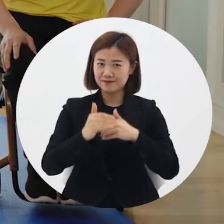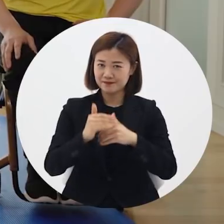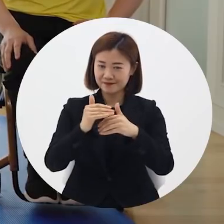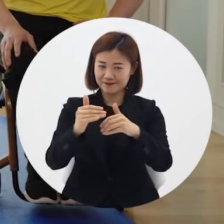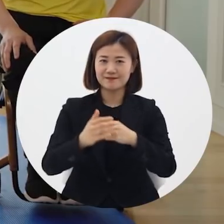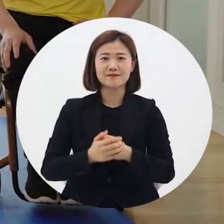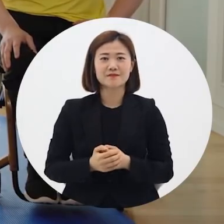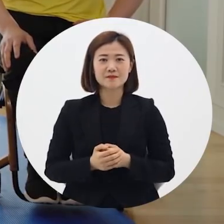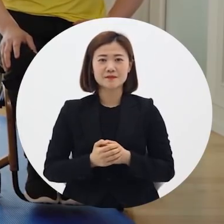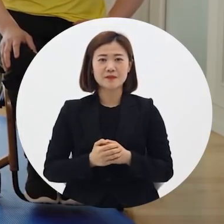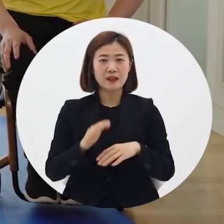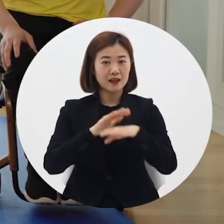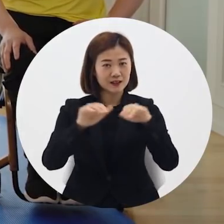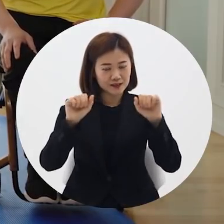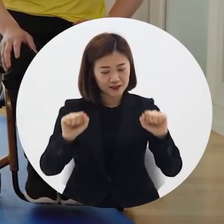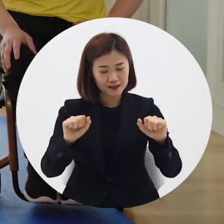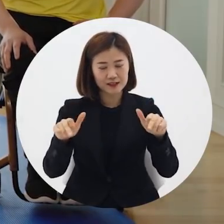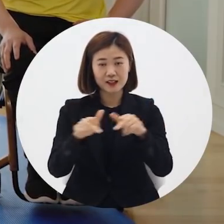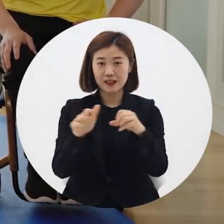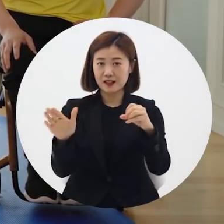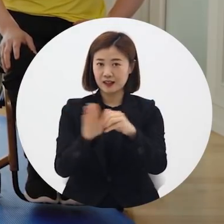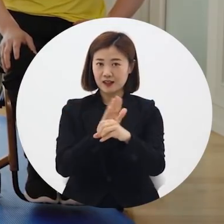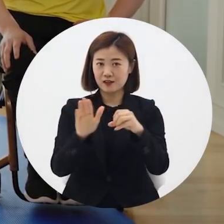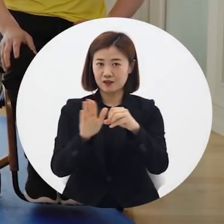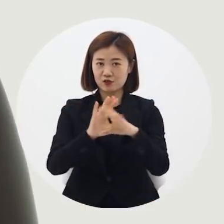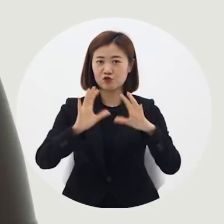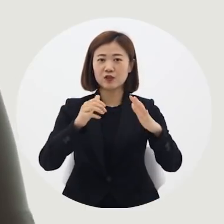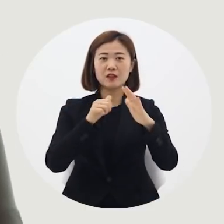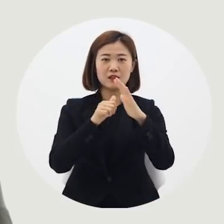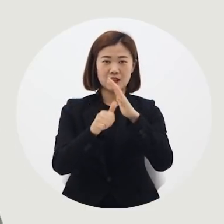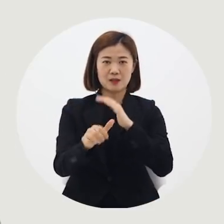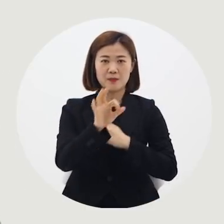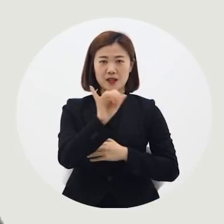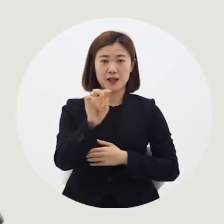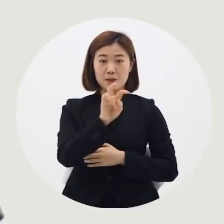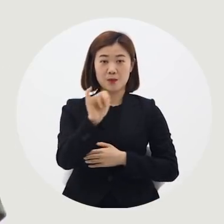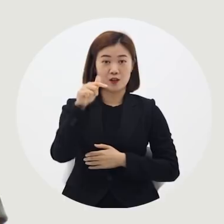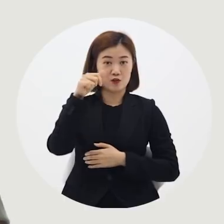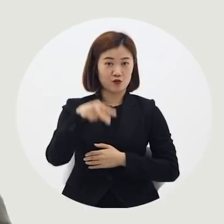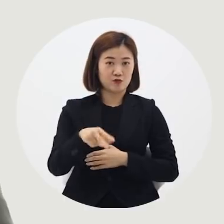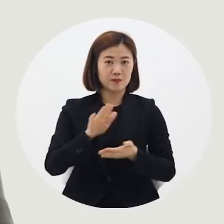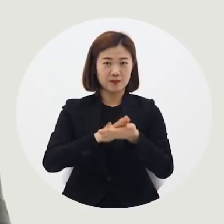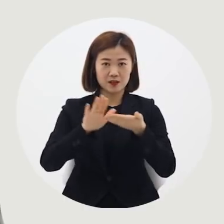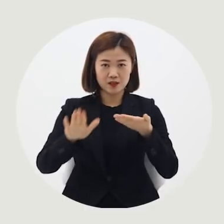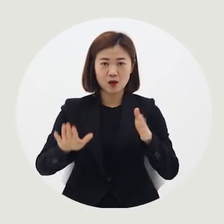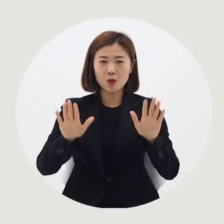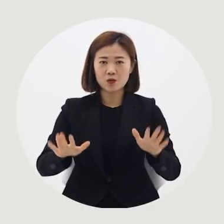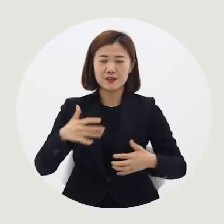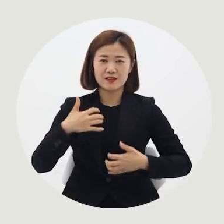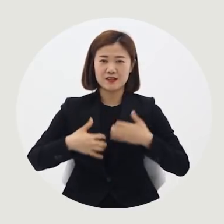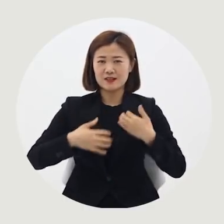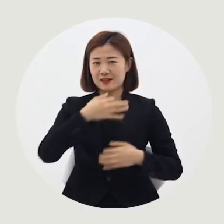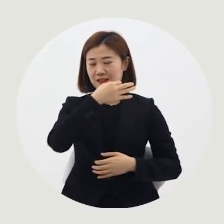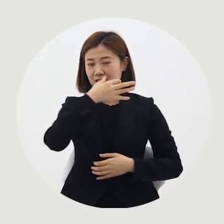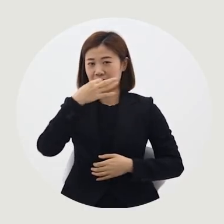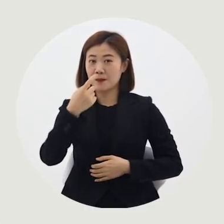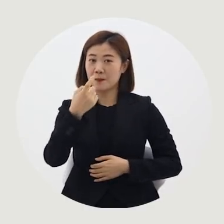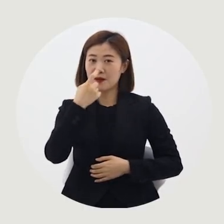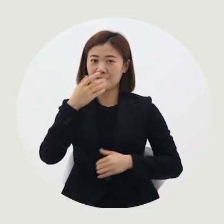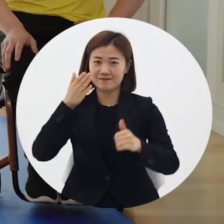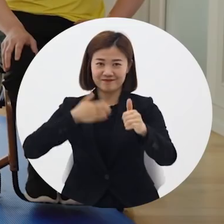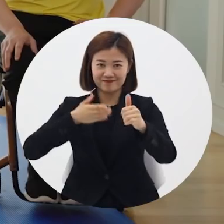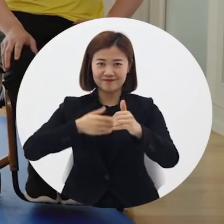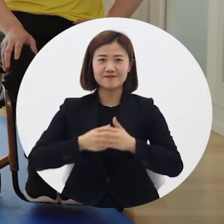진행하겠습니다. 안녕하세요. 장애인 탁구 국가대표 선수 이민규입니다. 오늘도 즐겁고 신나게